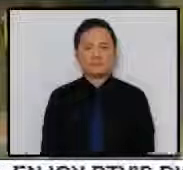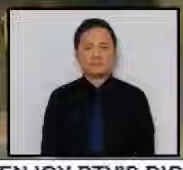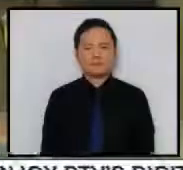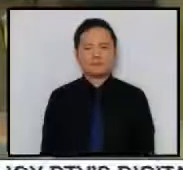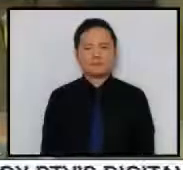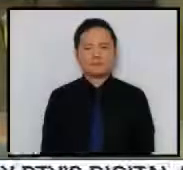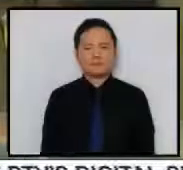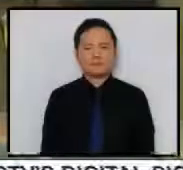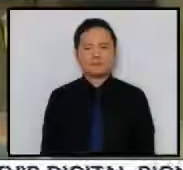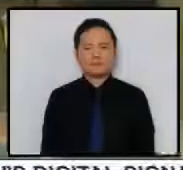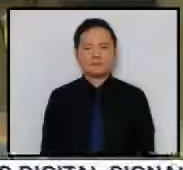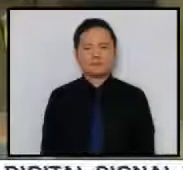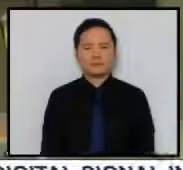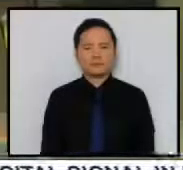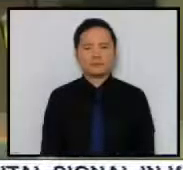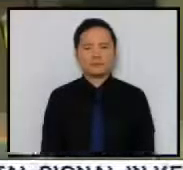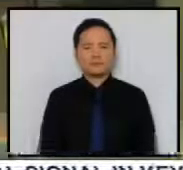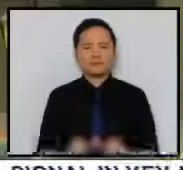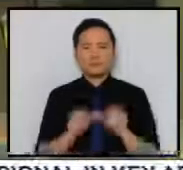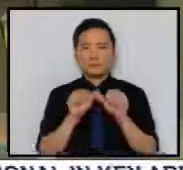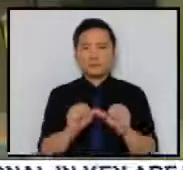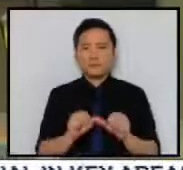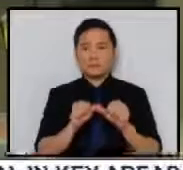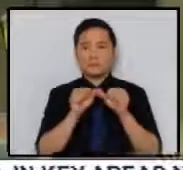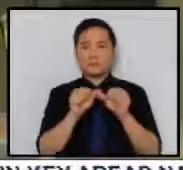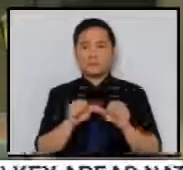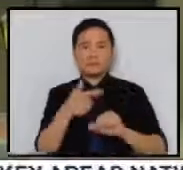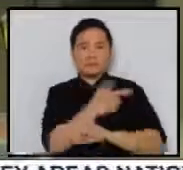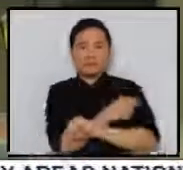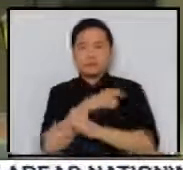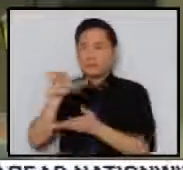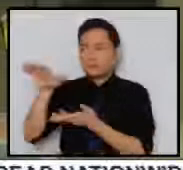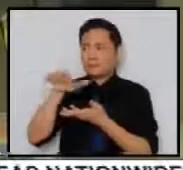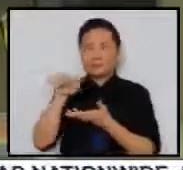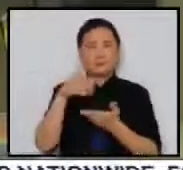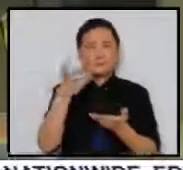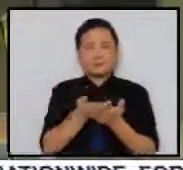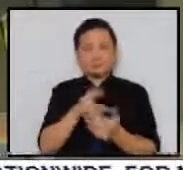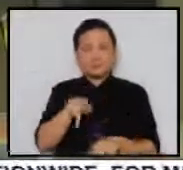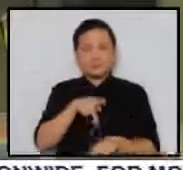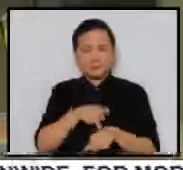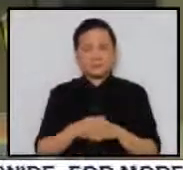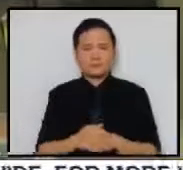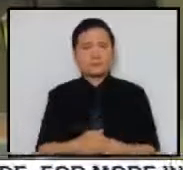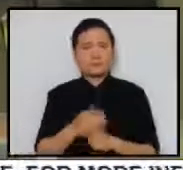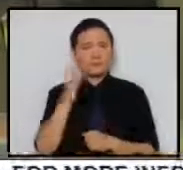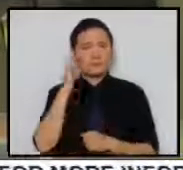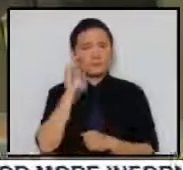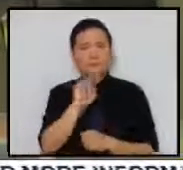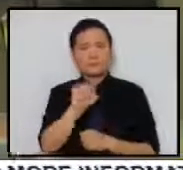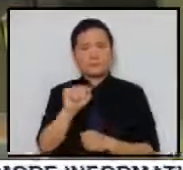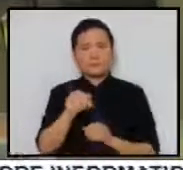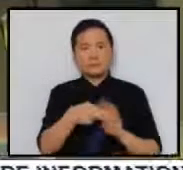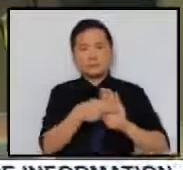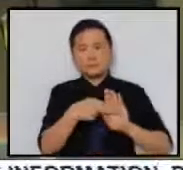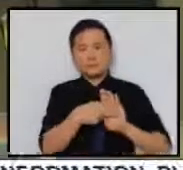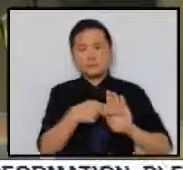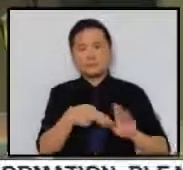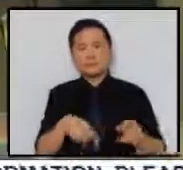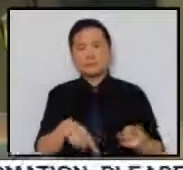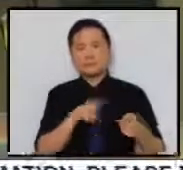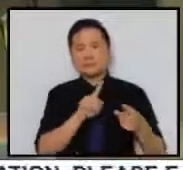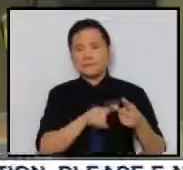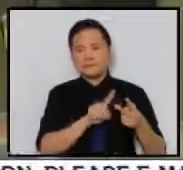Patuloy ang pagdating ng mga bakuna sa bansa. Pinakabagong dumating ang Moderna at Pfizer vaccine. Si Bernard Haldian sa